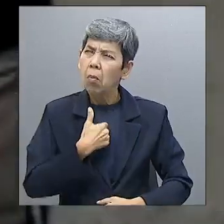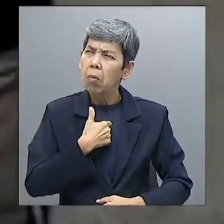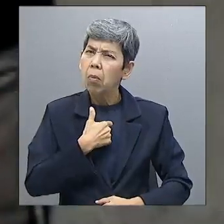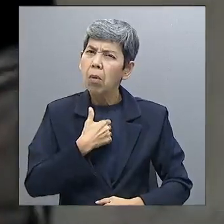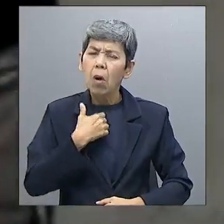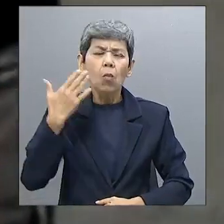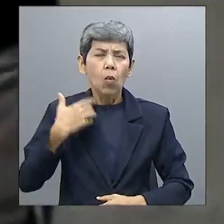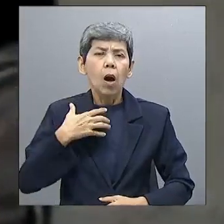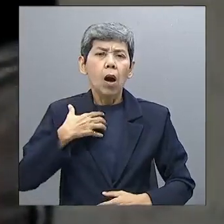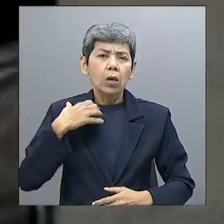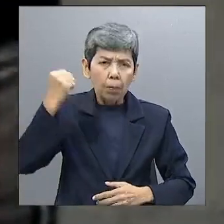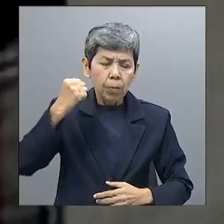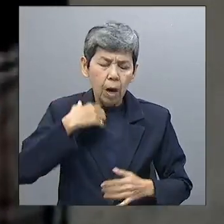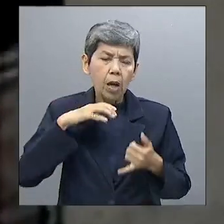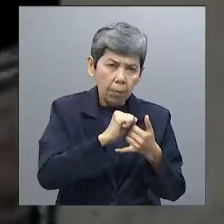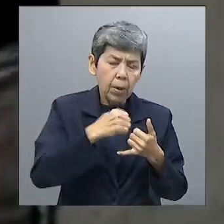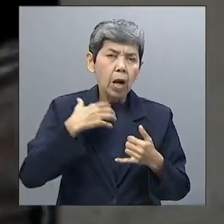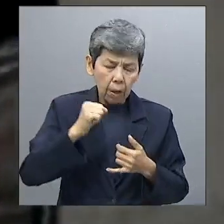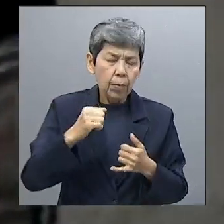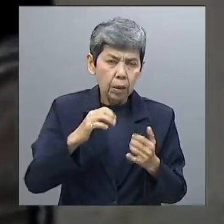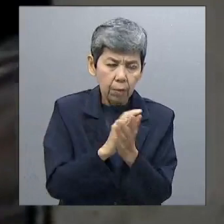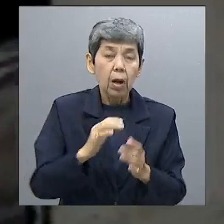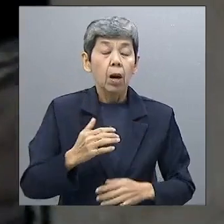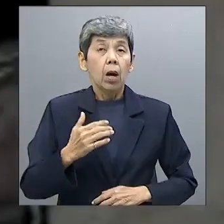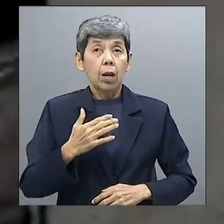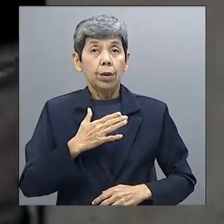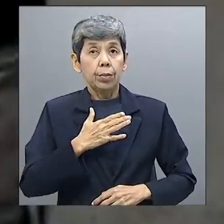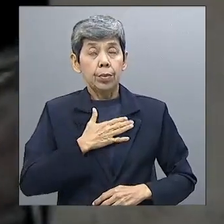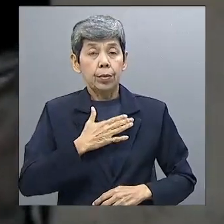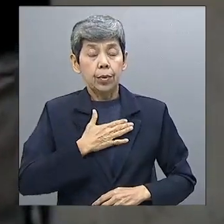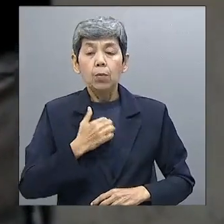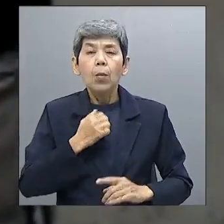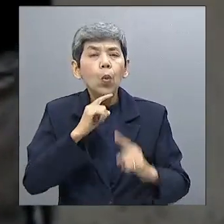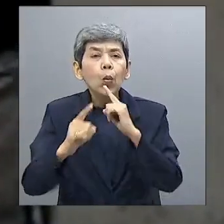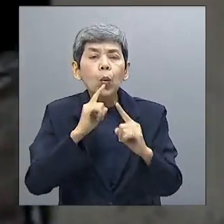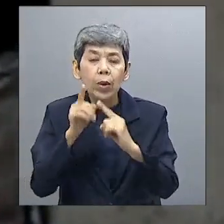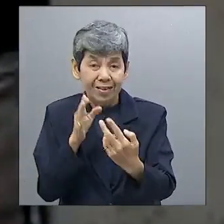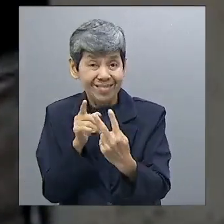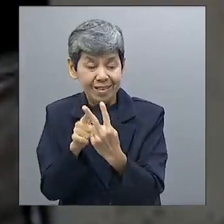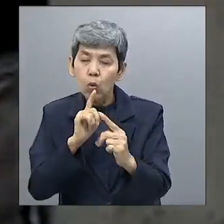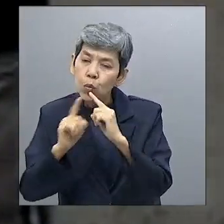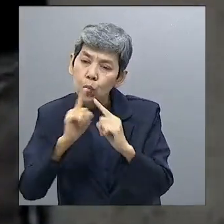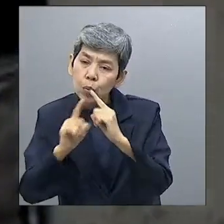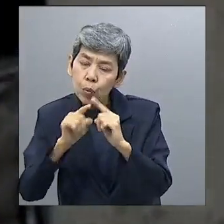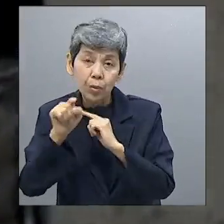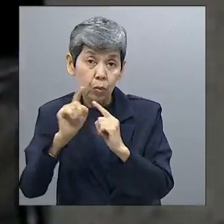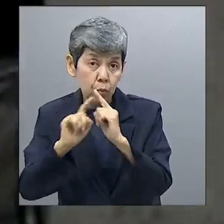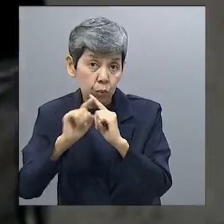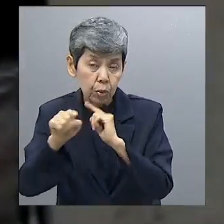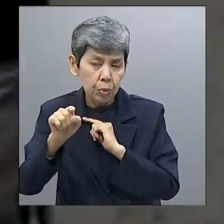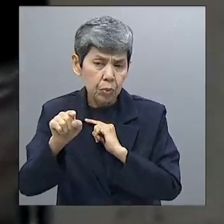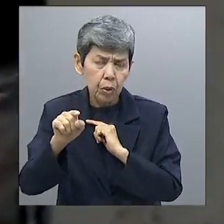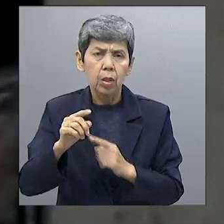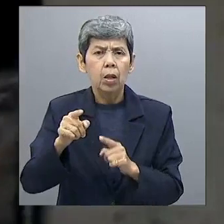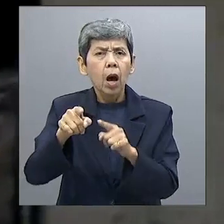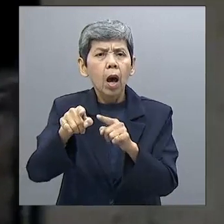จับ อ๋อเคยโดนจับ ใช่ผมเคยโดนจับแล้วทีนี้ผมคุยกับอีกคนนึงแต่ว่าเขาอ่ะเขาดันไป